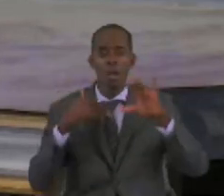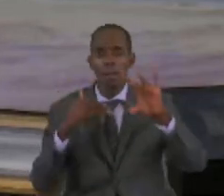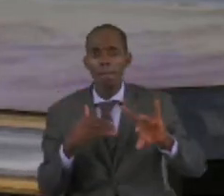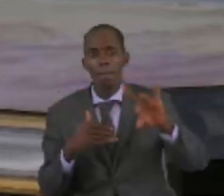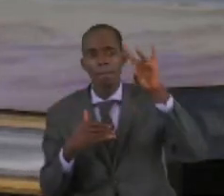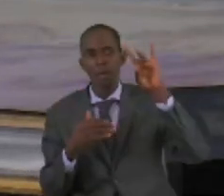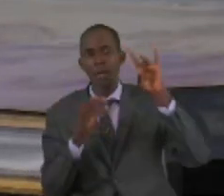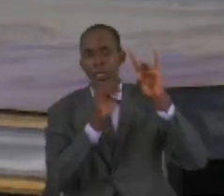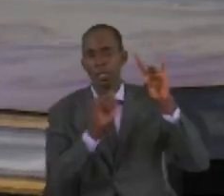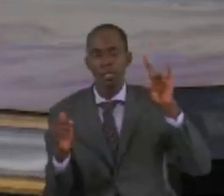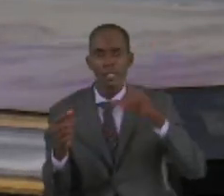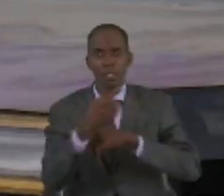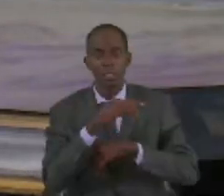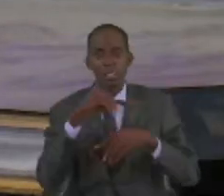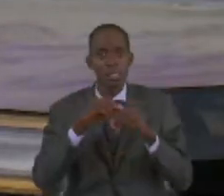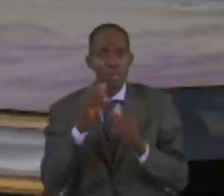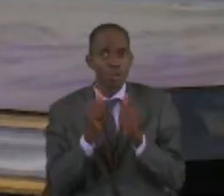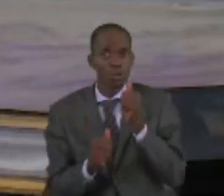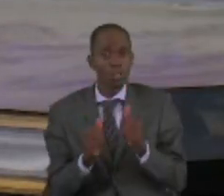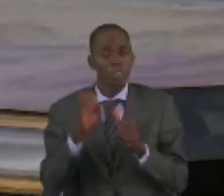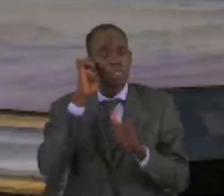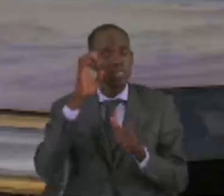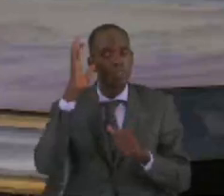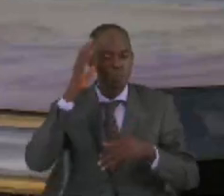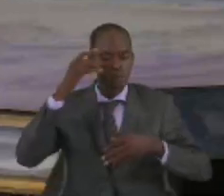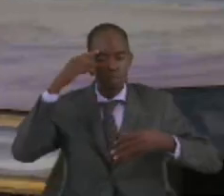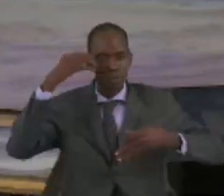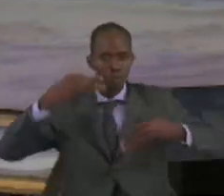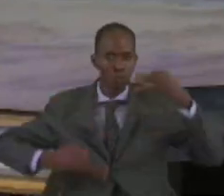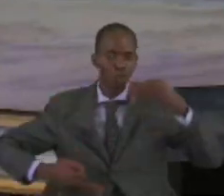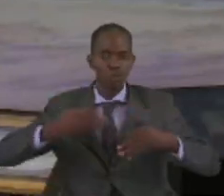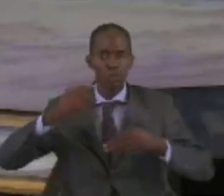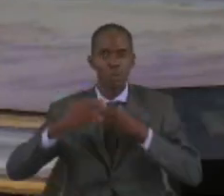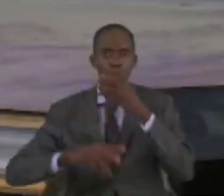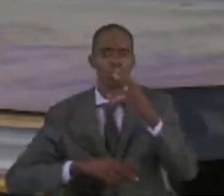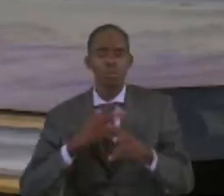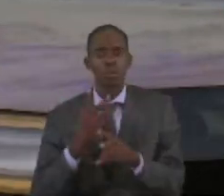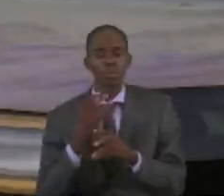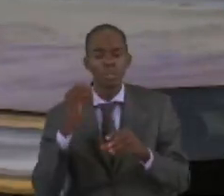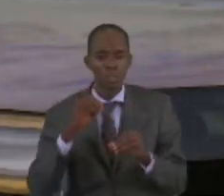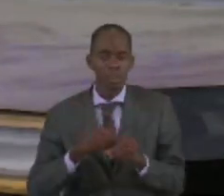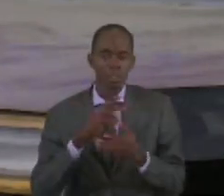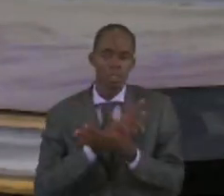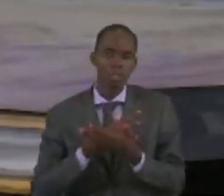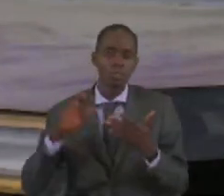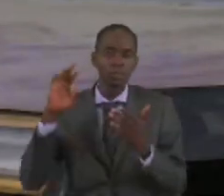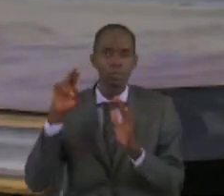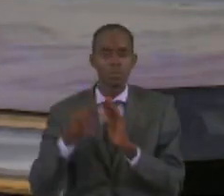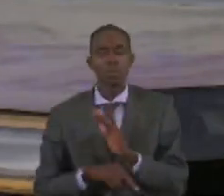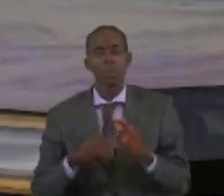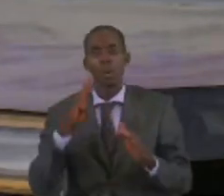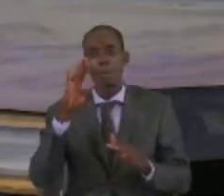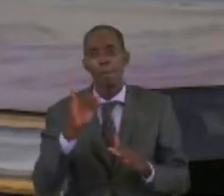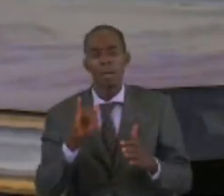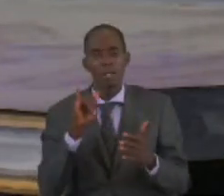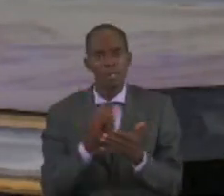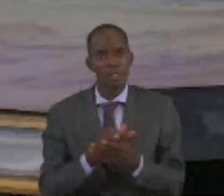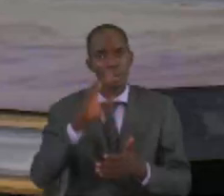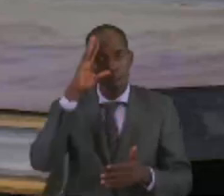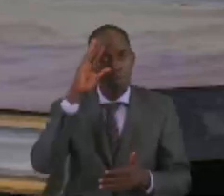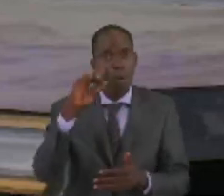Parce qu'il a fixé un jour où il jugera le monde selon la justice par